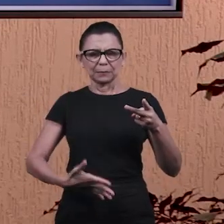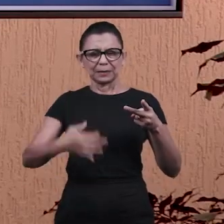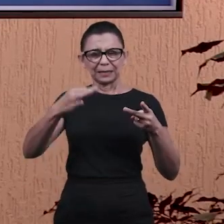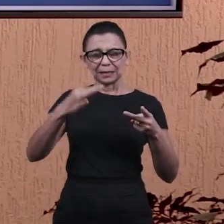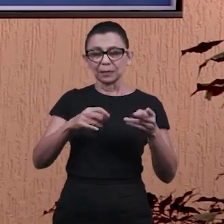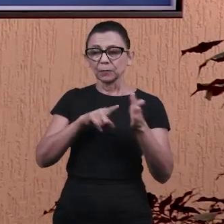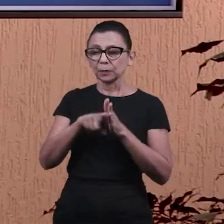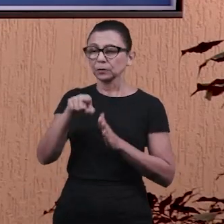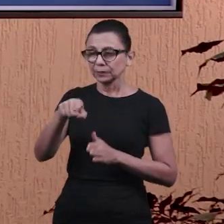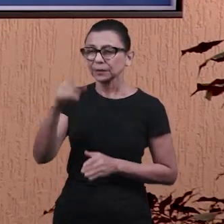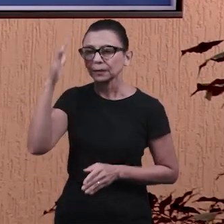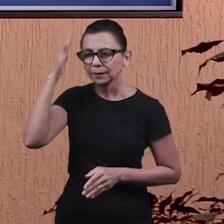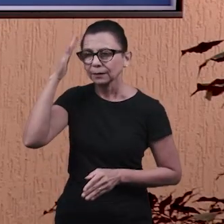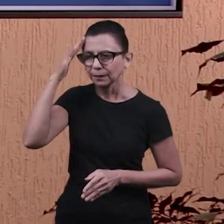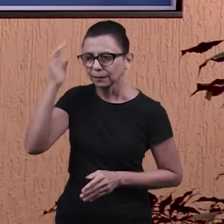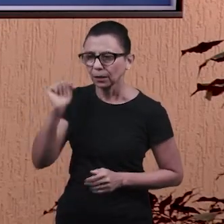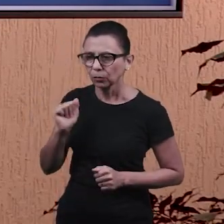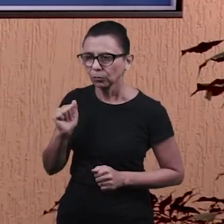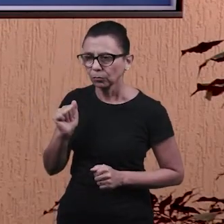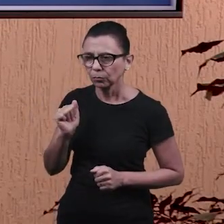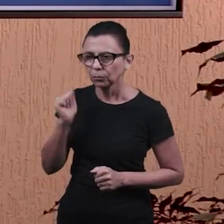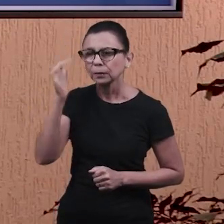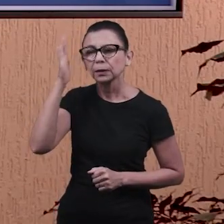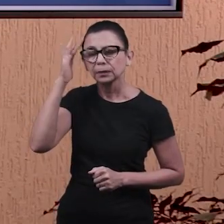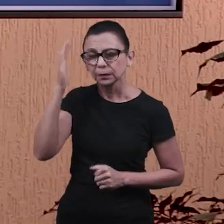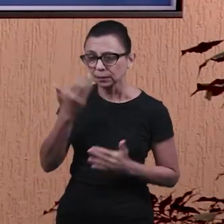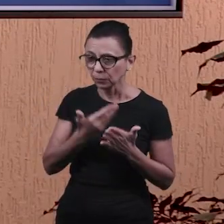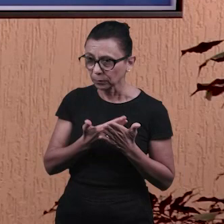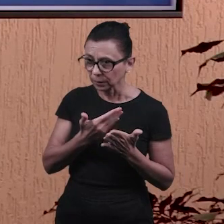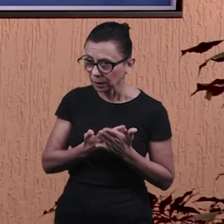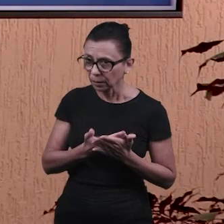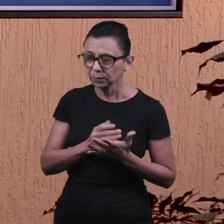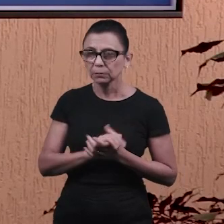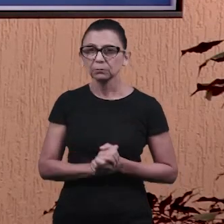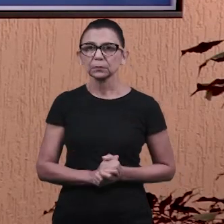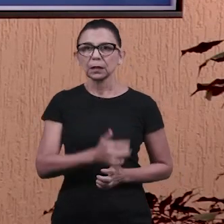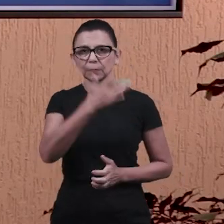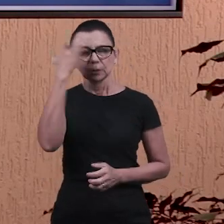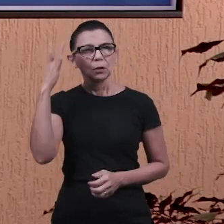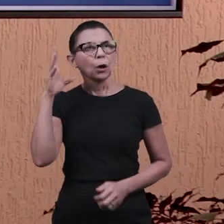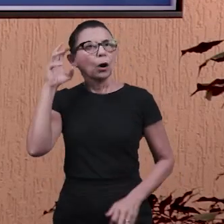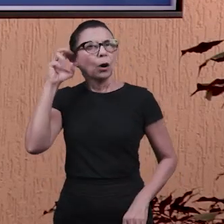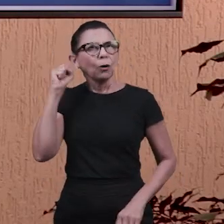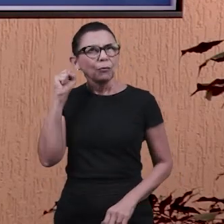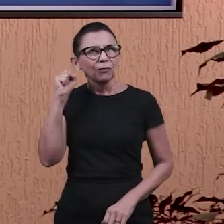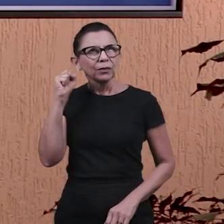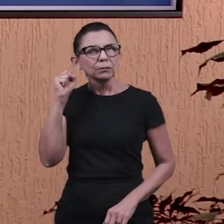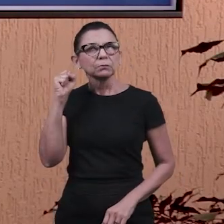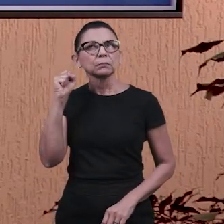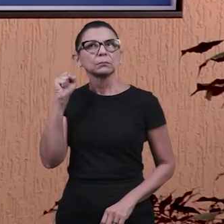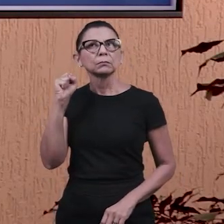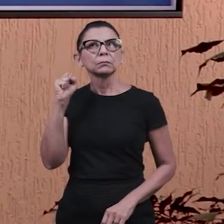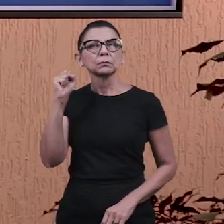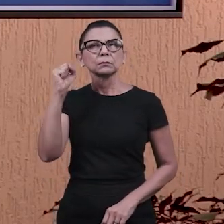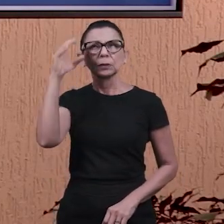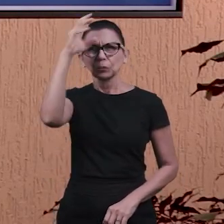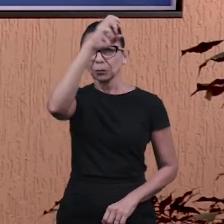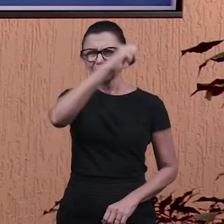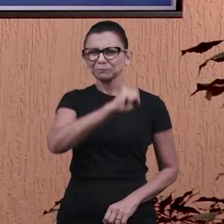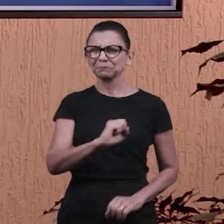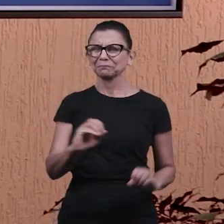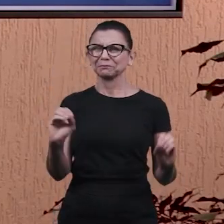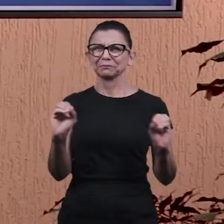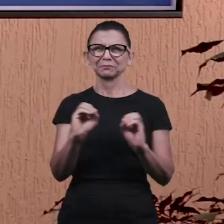simples, confirmer s'il a compris l'explication. Parce que le problème de processus d'audition, elle entend, mais elle ne comprend